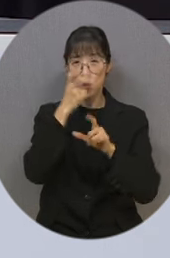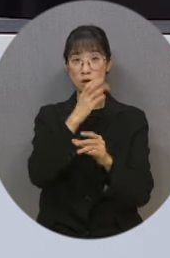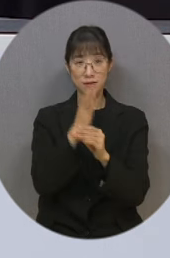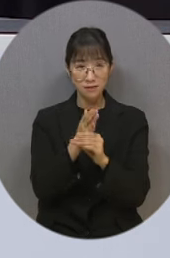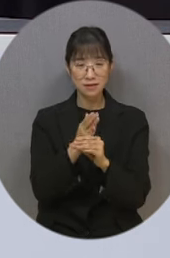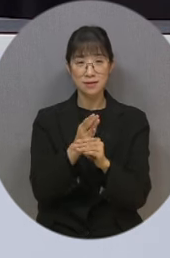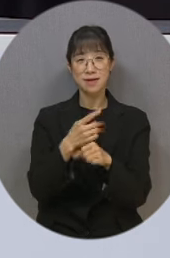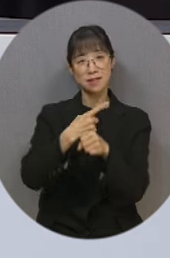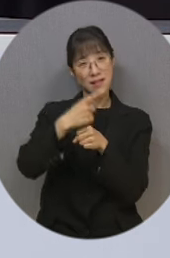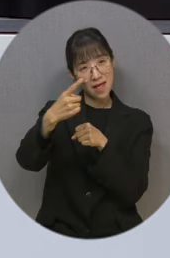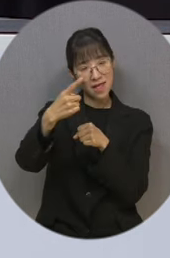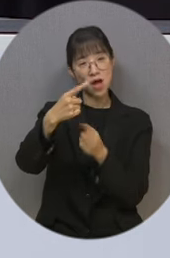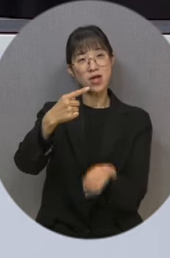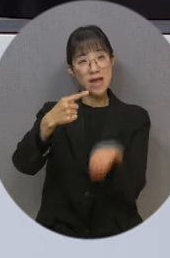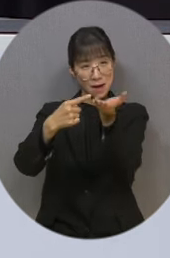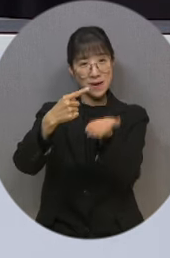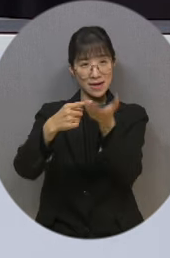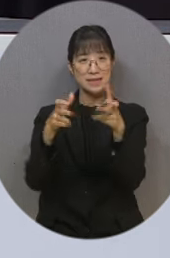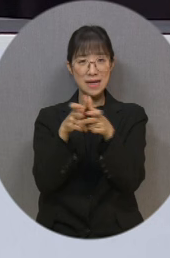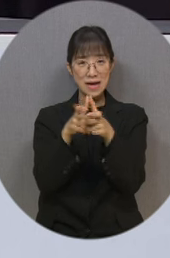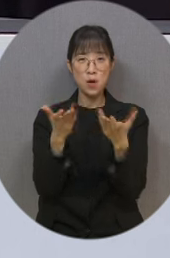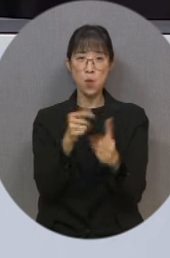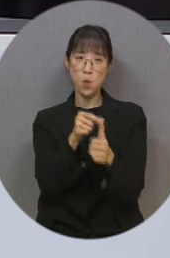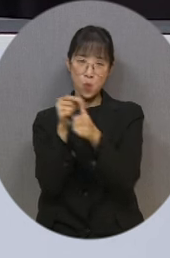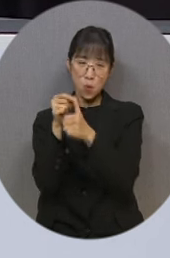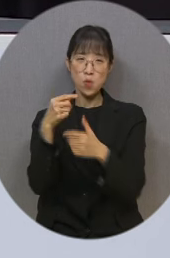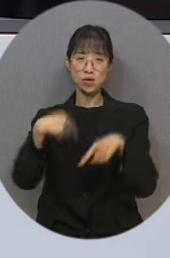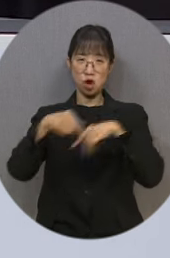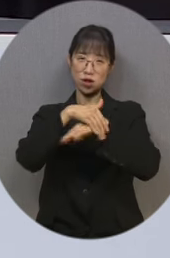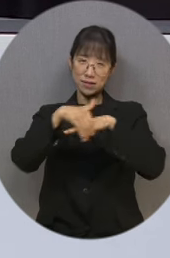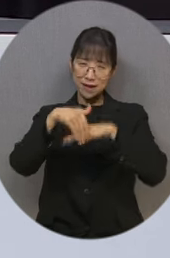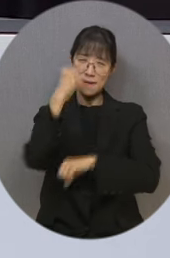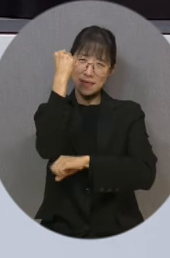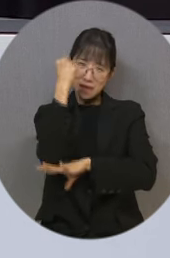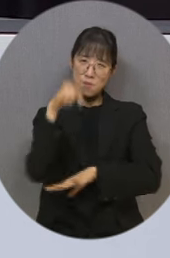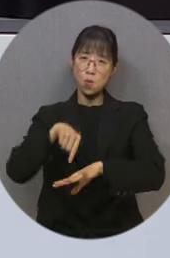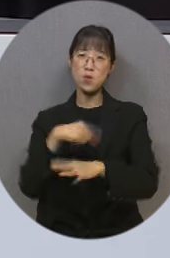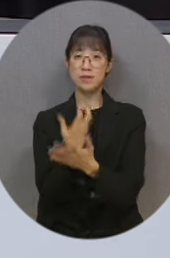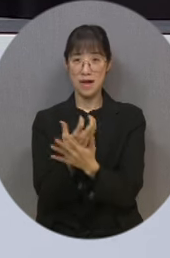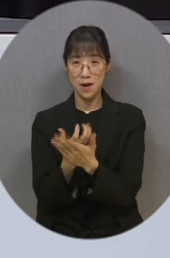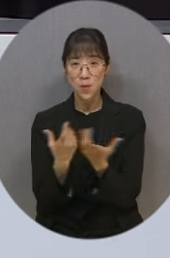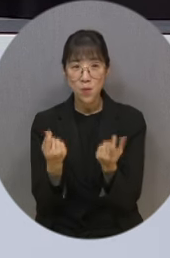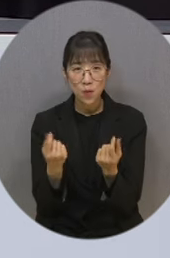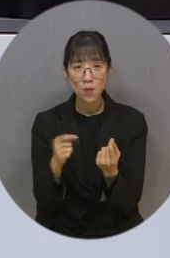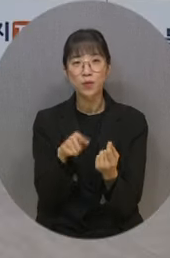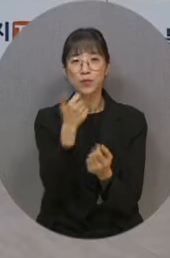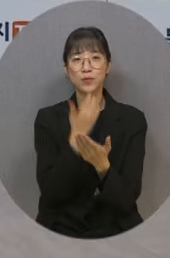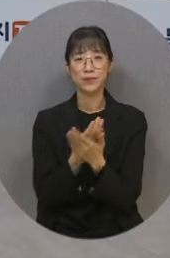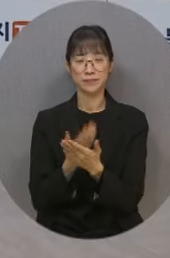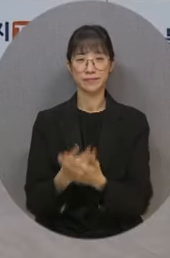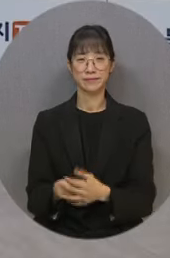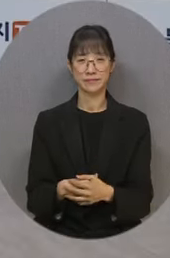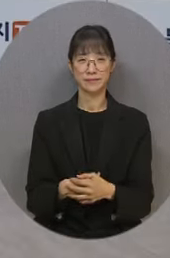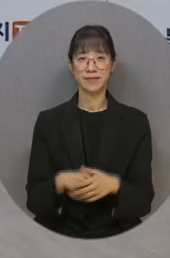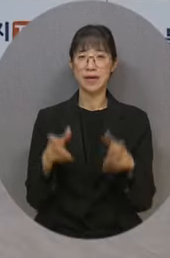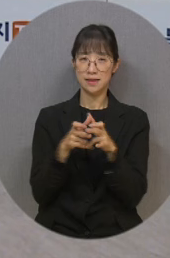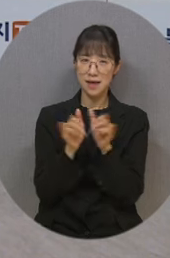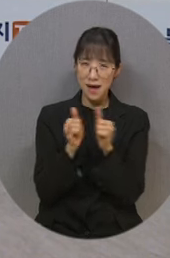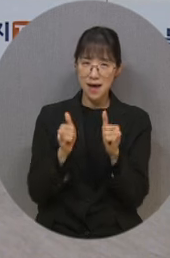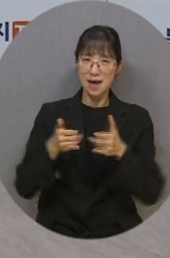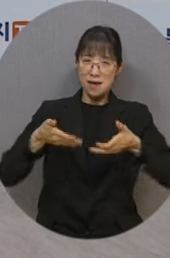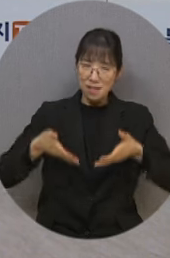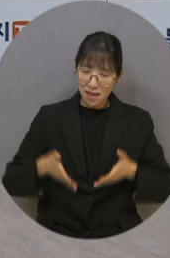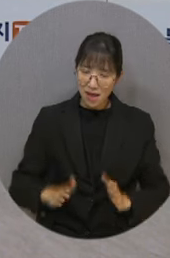장애인 고용정책에 바탕이 되는 자료가 된다고 하는데 소개를 좀 해주시겠습니까 분들이 이제 태어나서